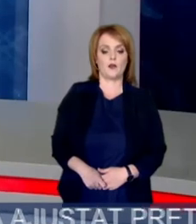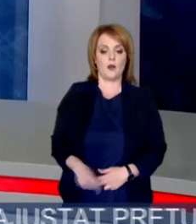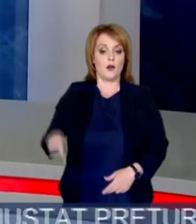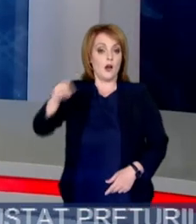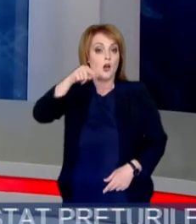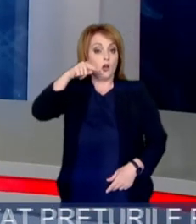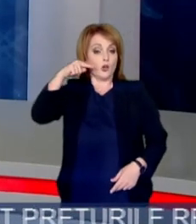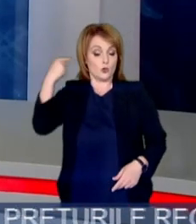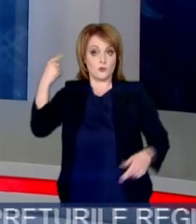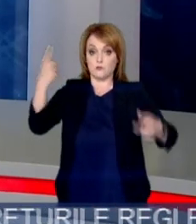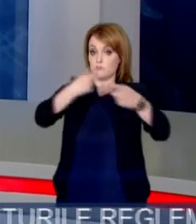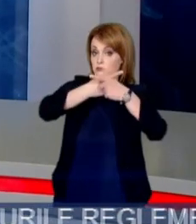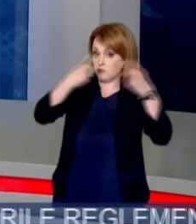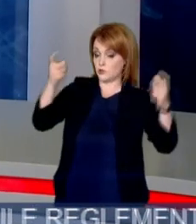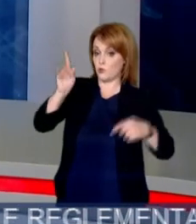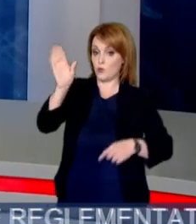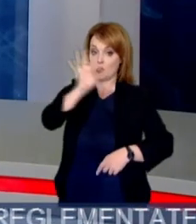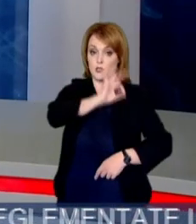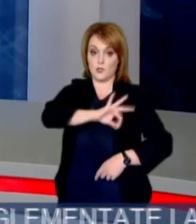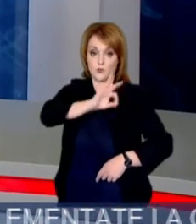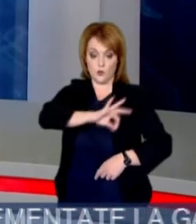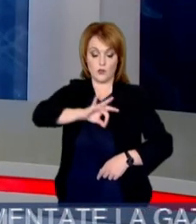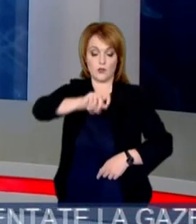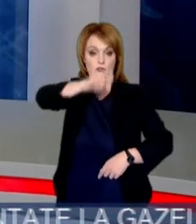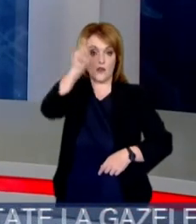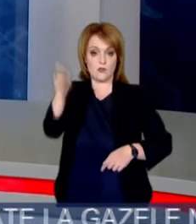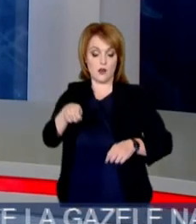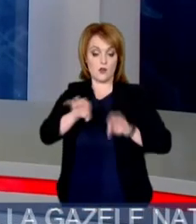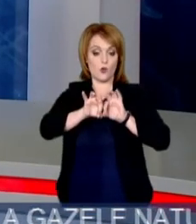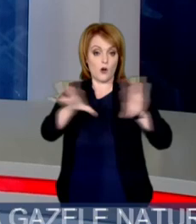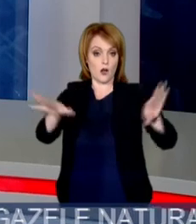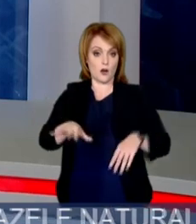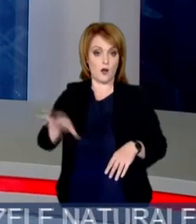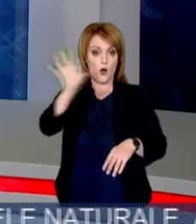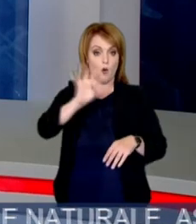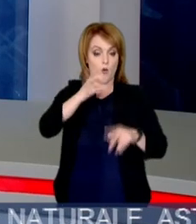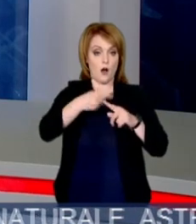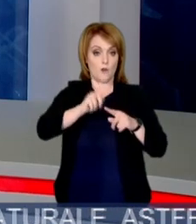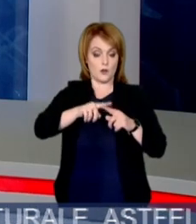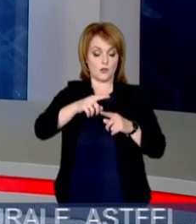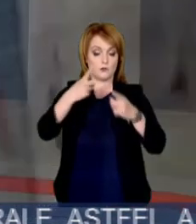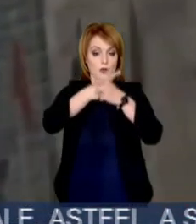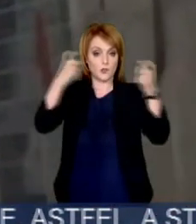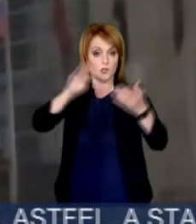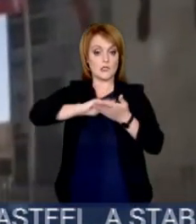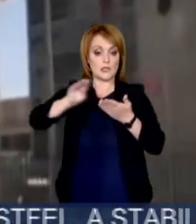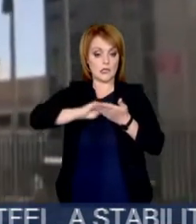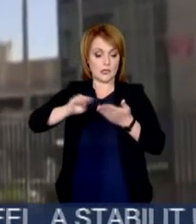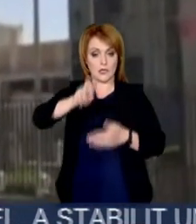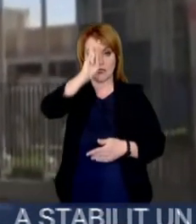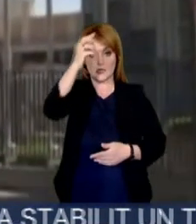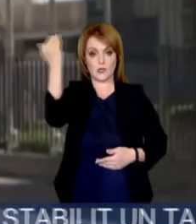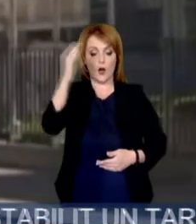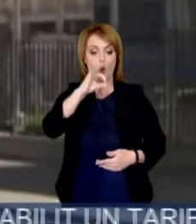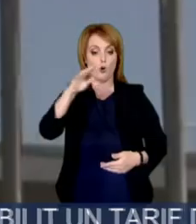Rusia amenință întreaga lume cu Războiul nuclear a declarat secretarul american de stand Anthony blinken la ședința Consiliului de securitate